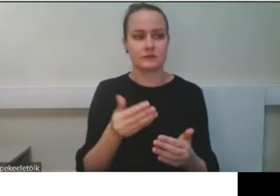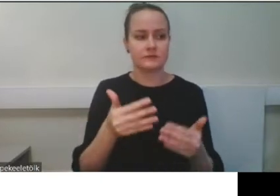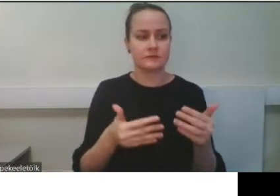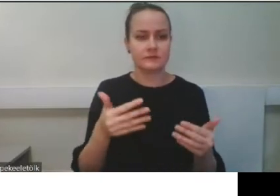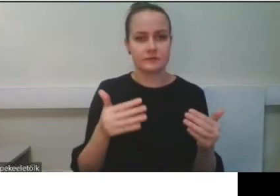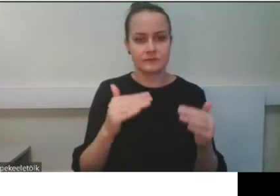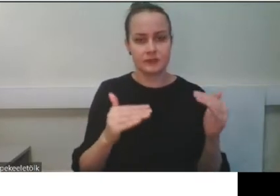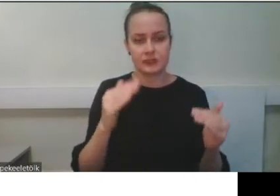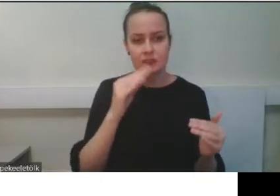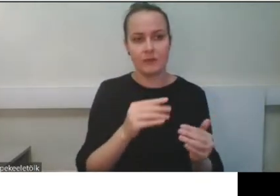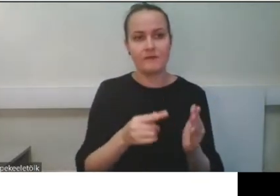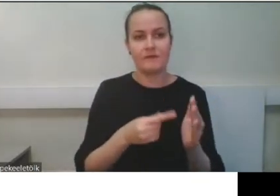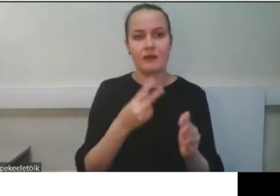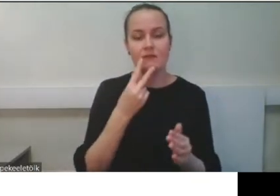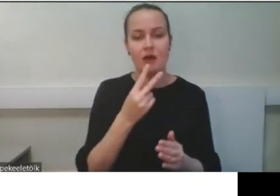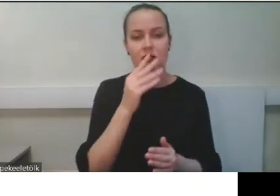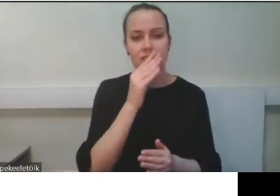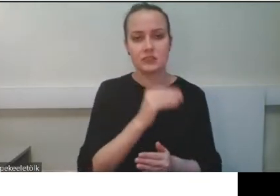on, et aastaks